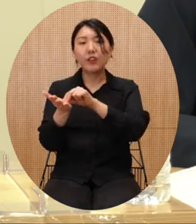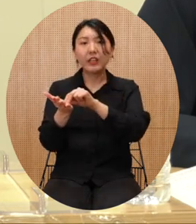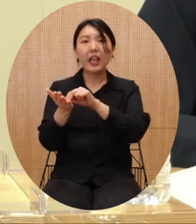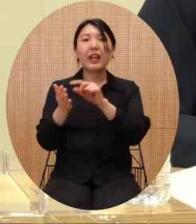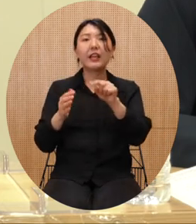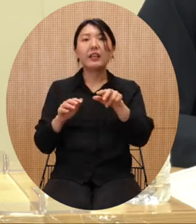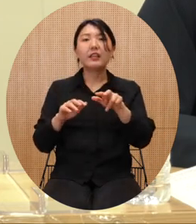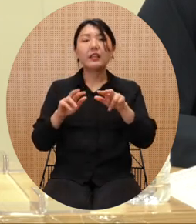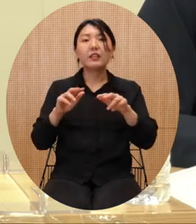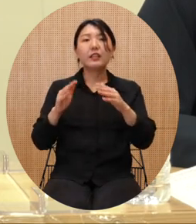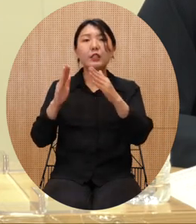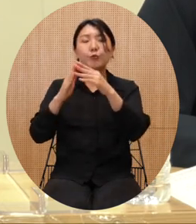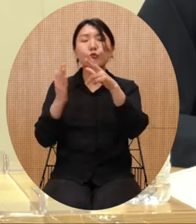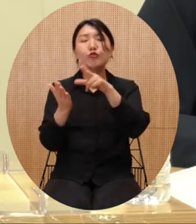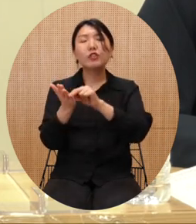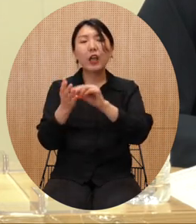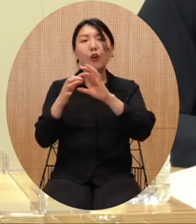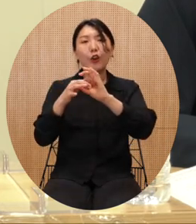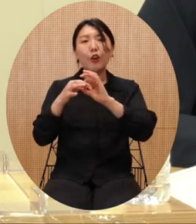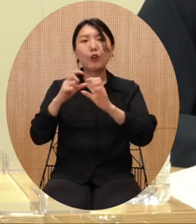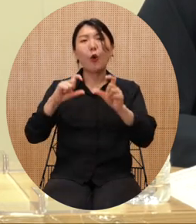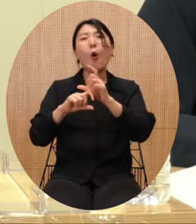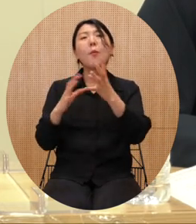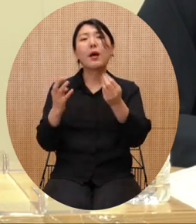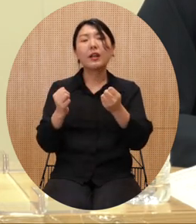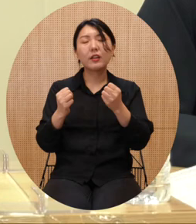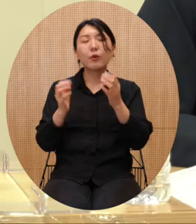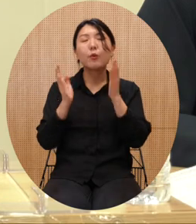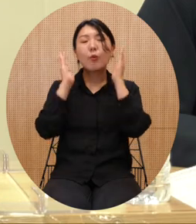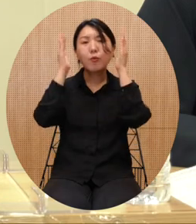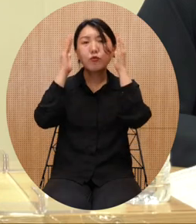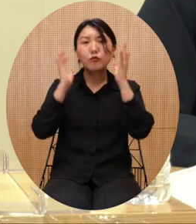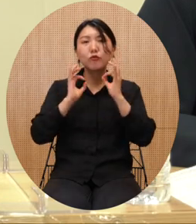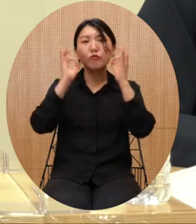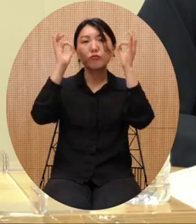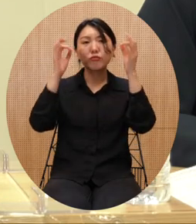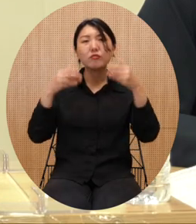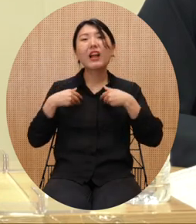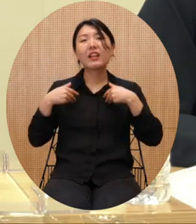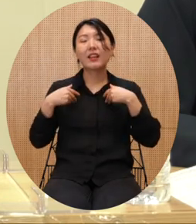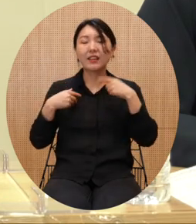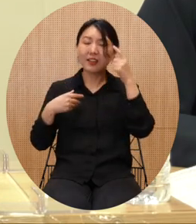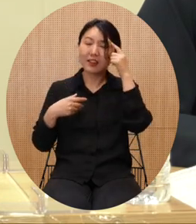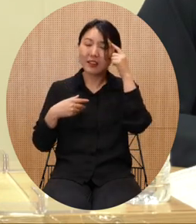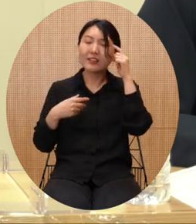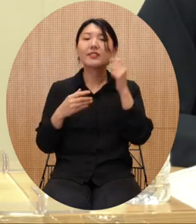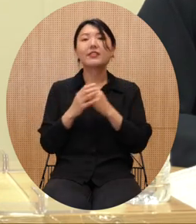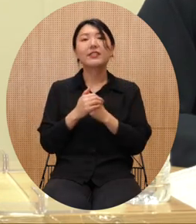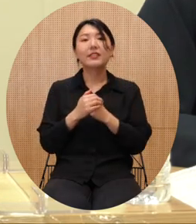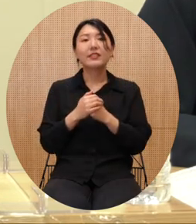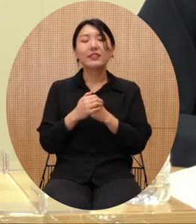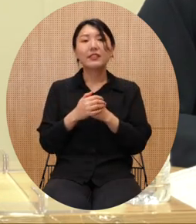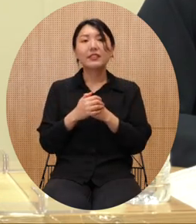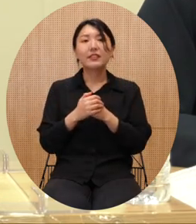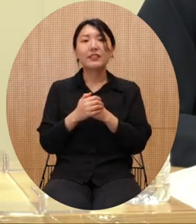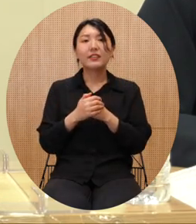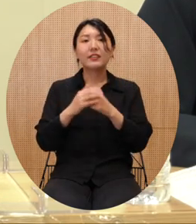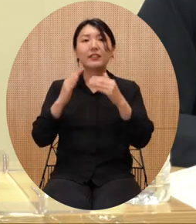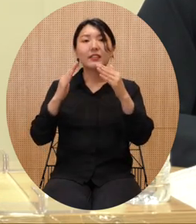확실히 주거 정책 쪽은 정말 많은 공부가 필요하다는 좀 생각이 드는 그런 발제를 해주셨습니다.